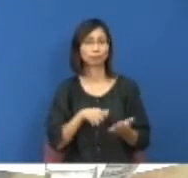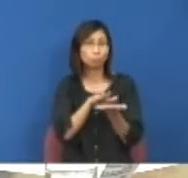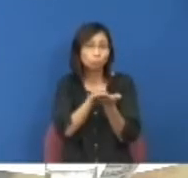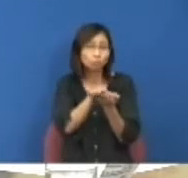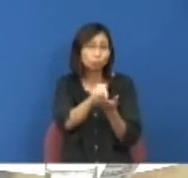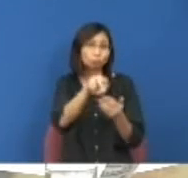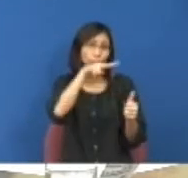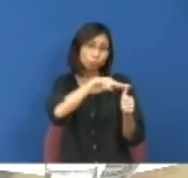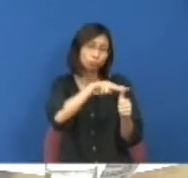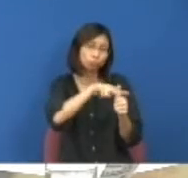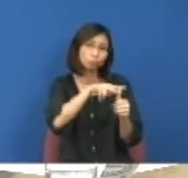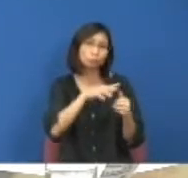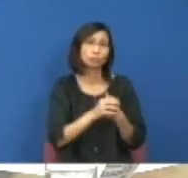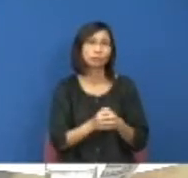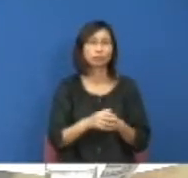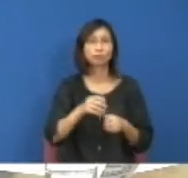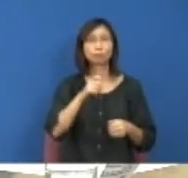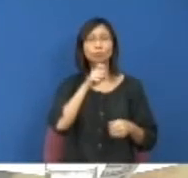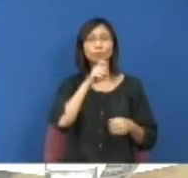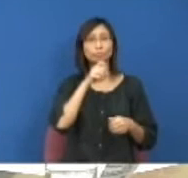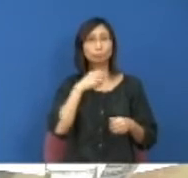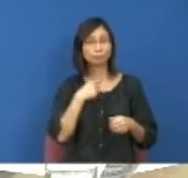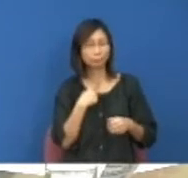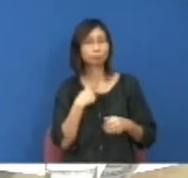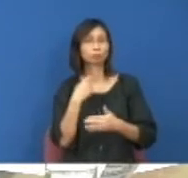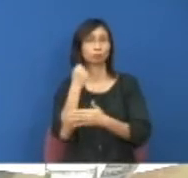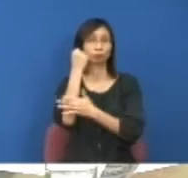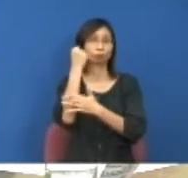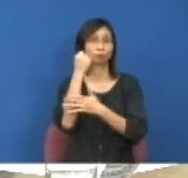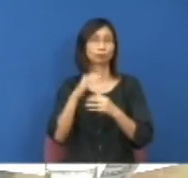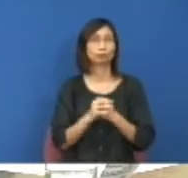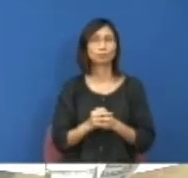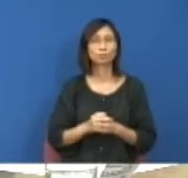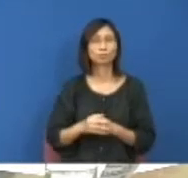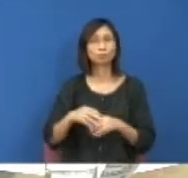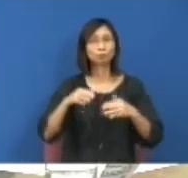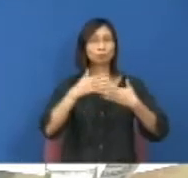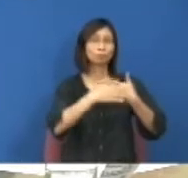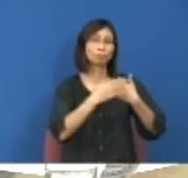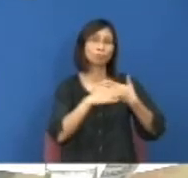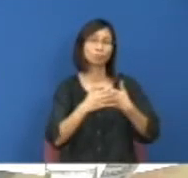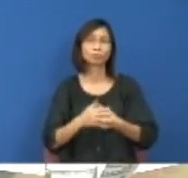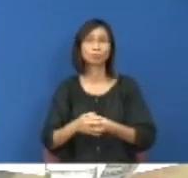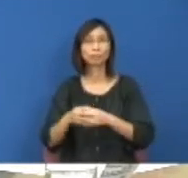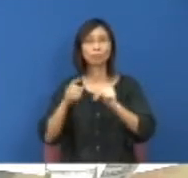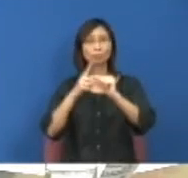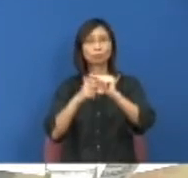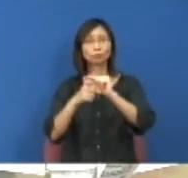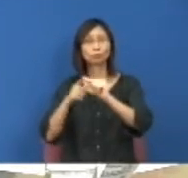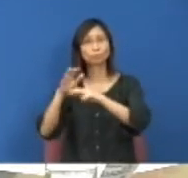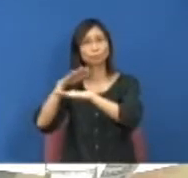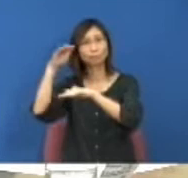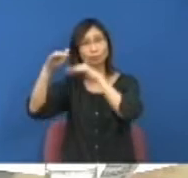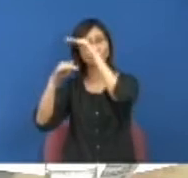們政的人是應該值得革命。相反來說，在中產階級，即係話市民階級底下，亦都有其他